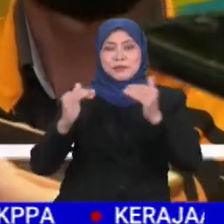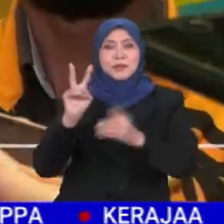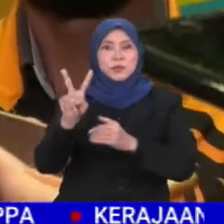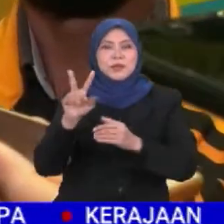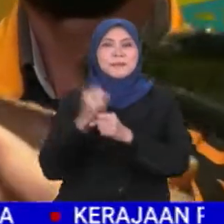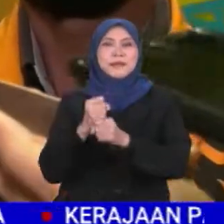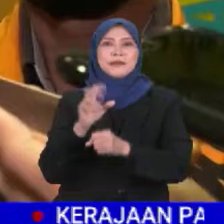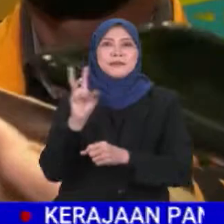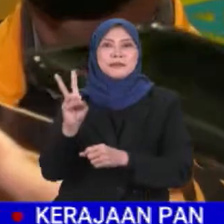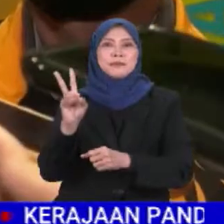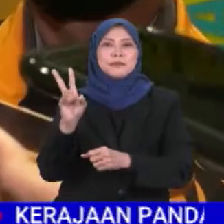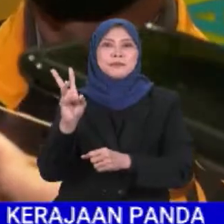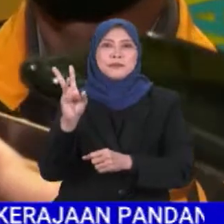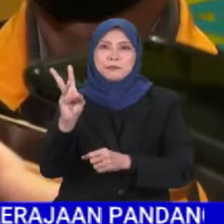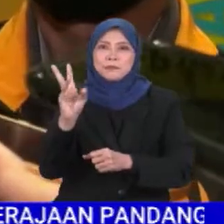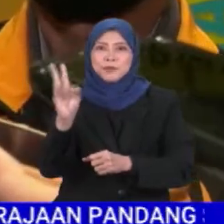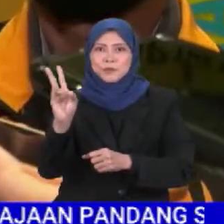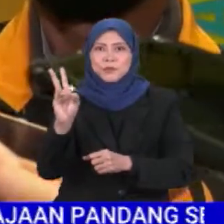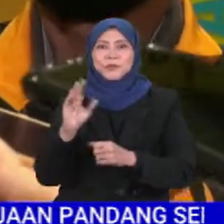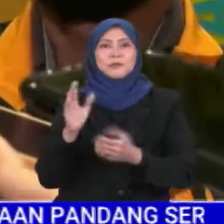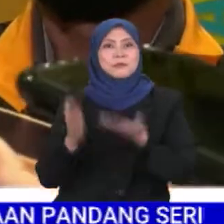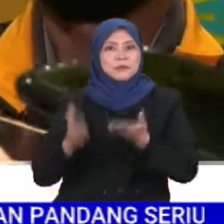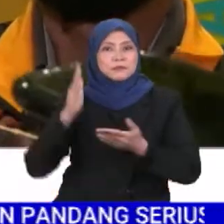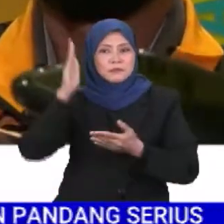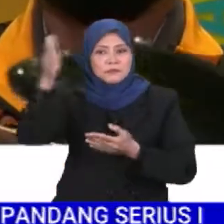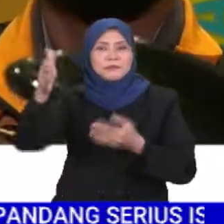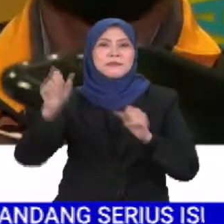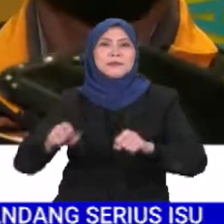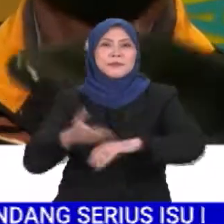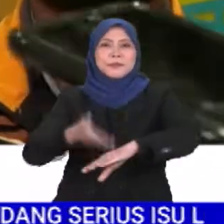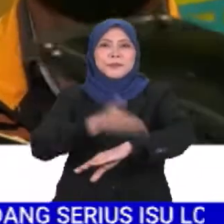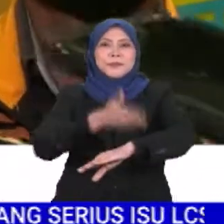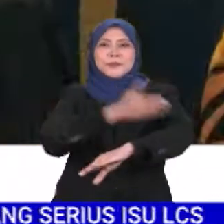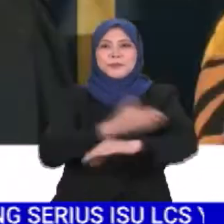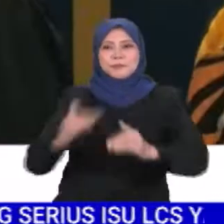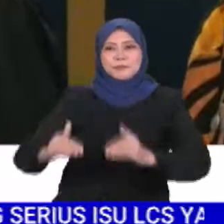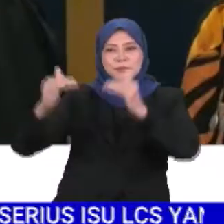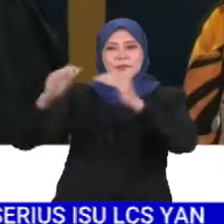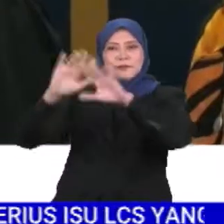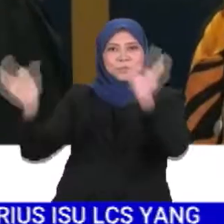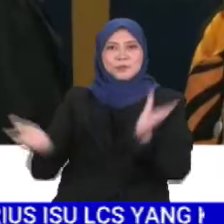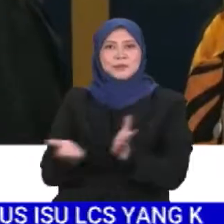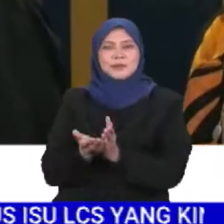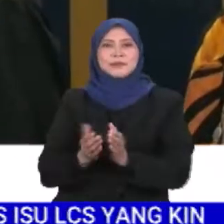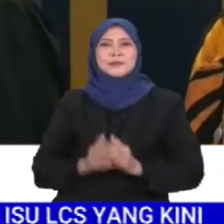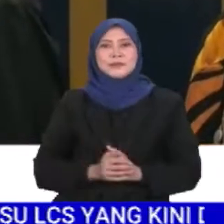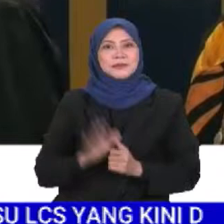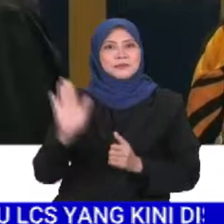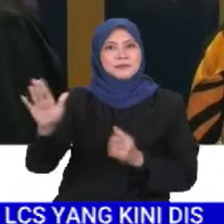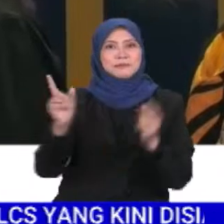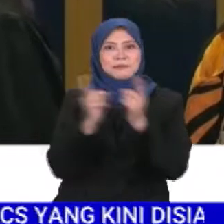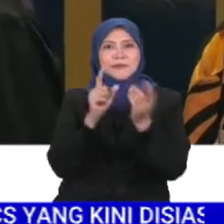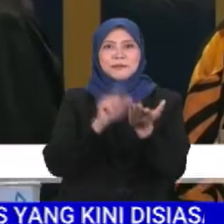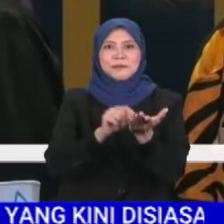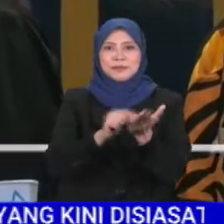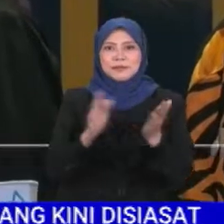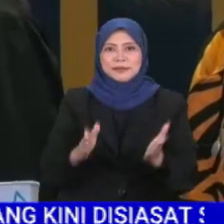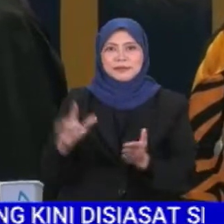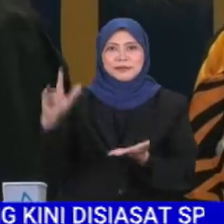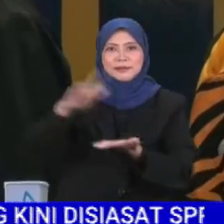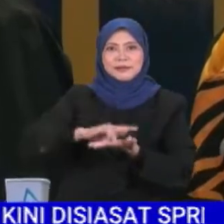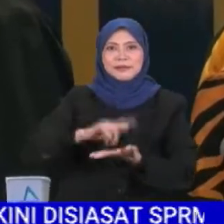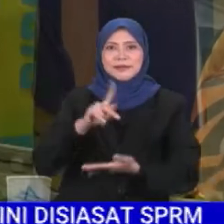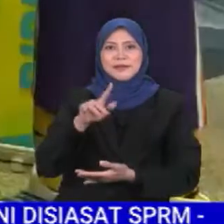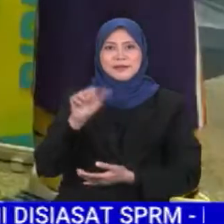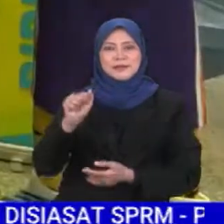kali kalau pergi harap untuk memperbaiki ranking Dunia I dan joi ditemui media di k selepas tiba